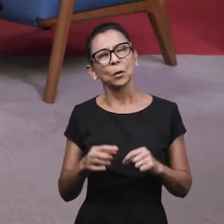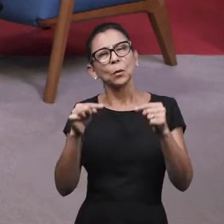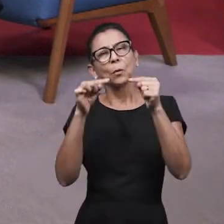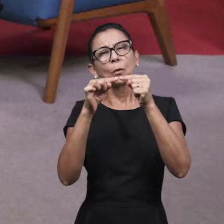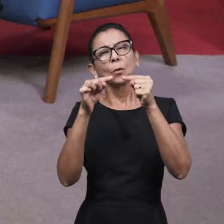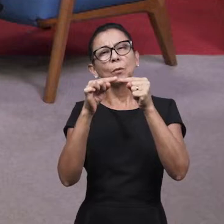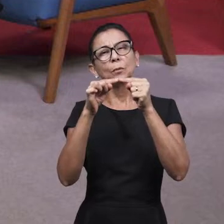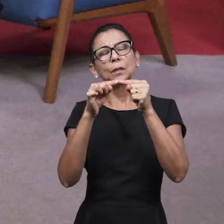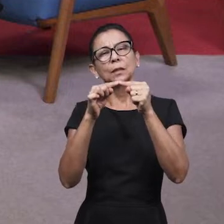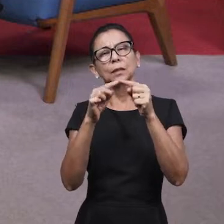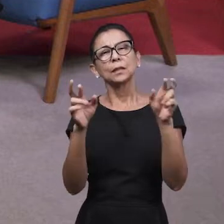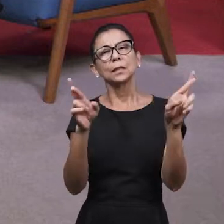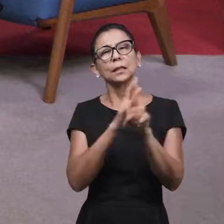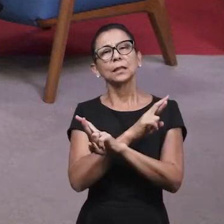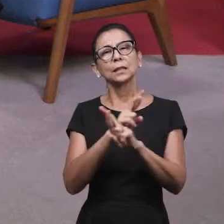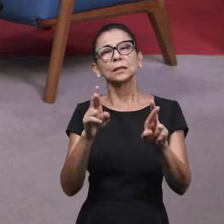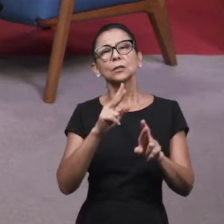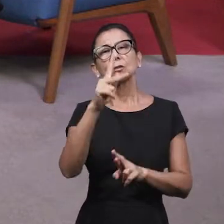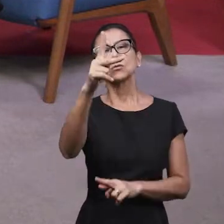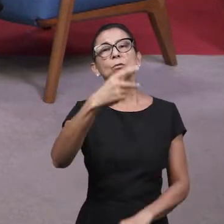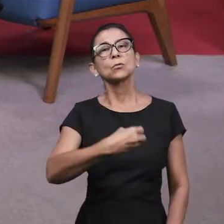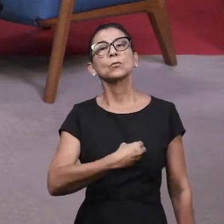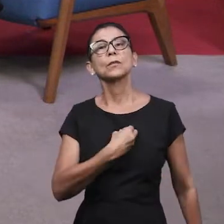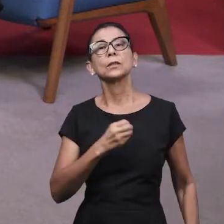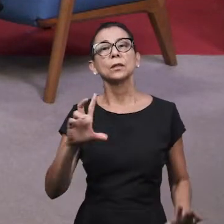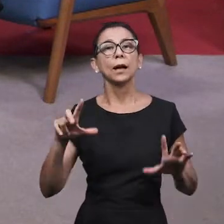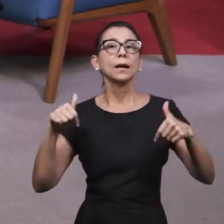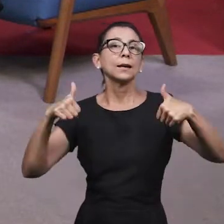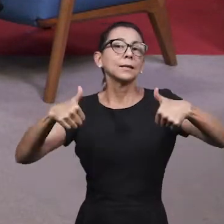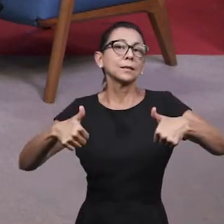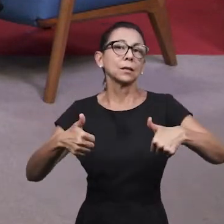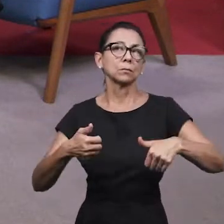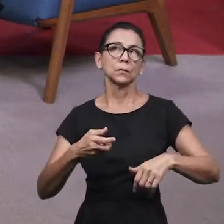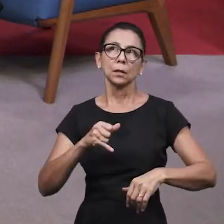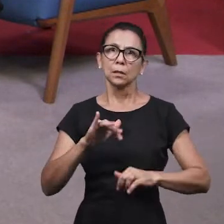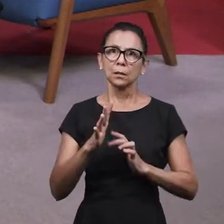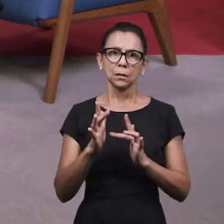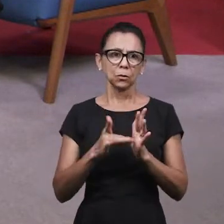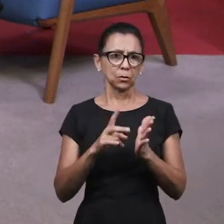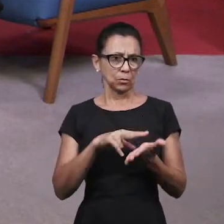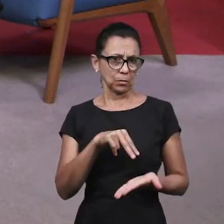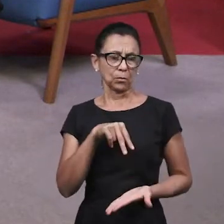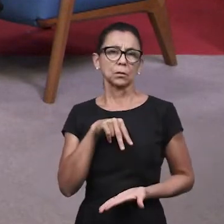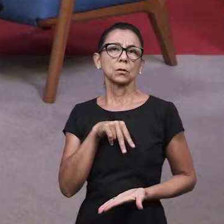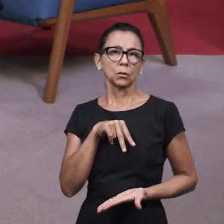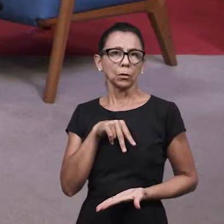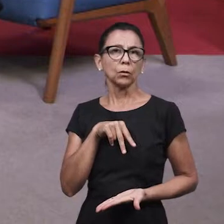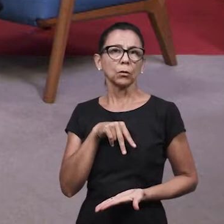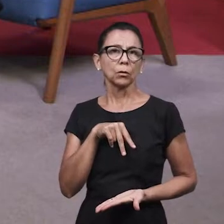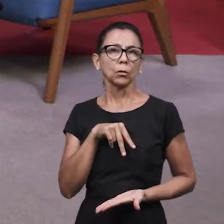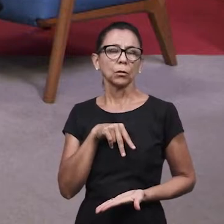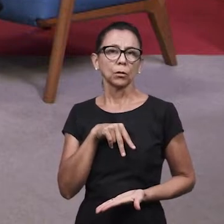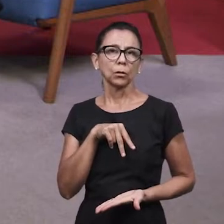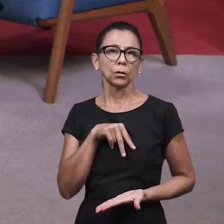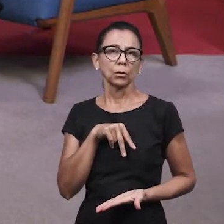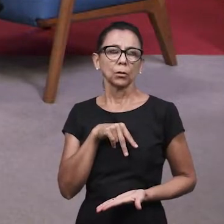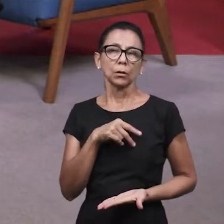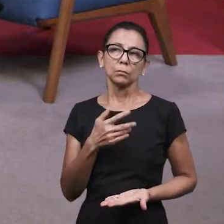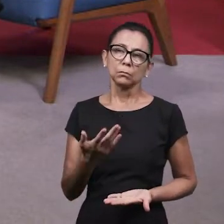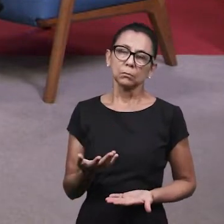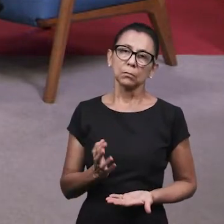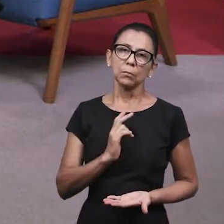nos vies? Parce que si Jésus a ressuscité, c'est Paul qui a écrit aux Corinthiens, il dit que par